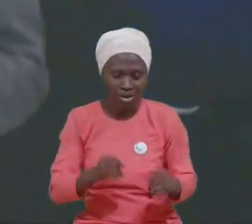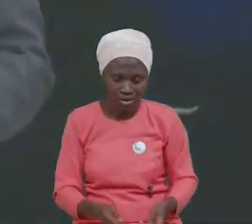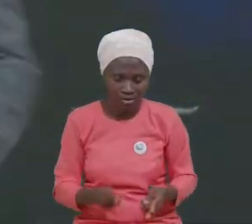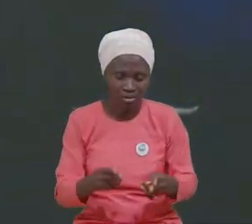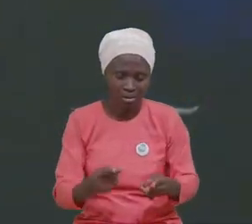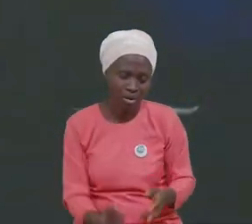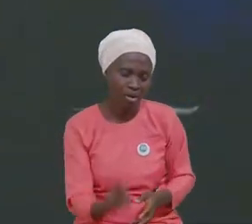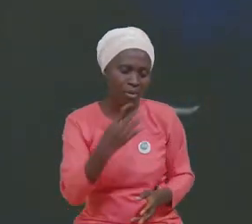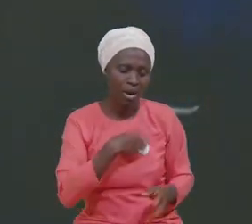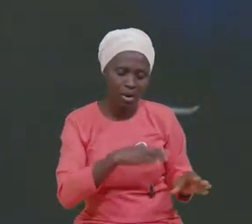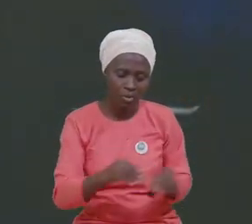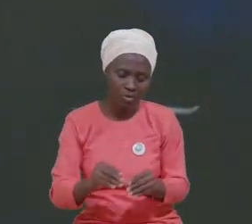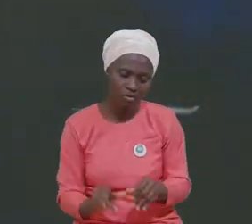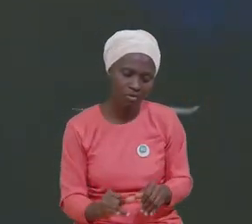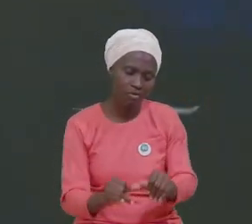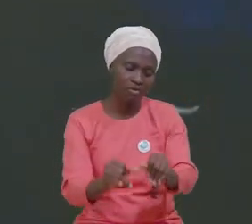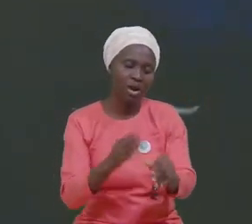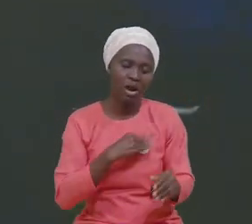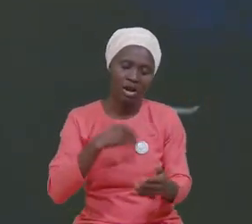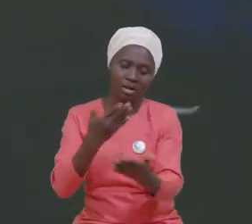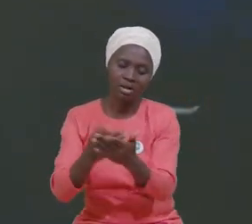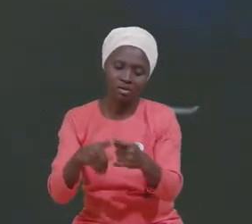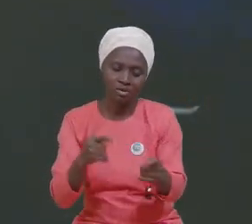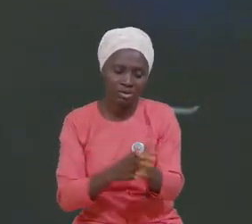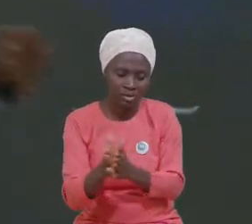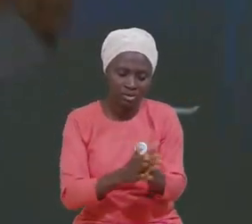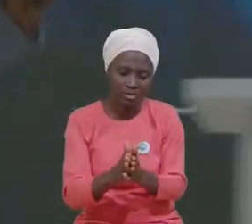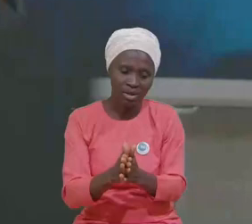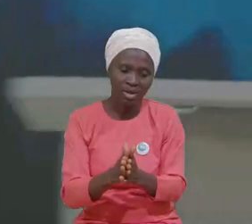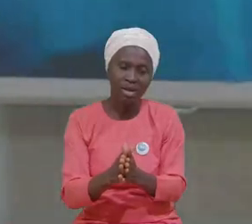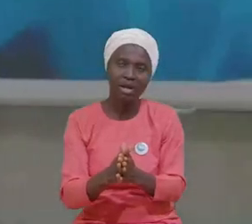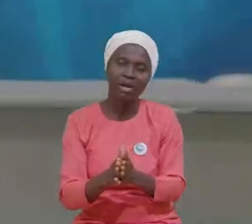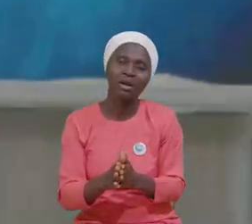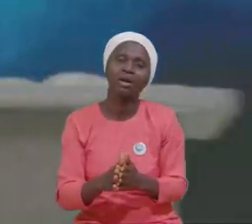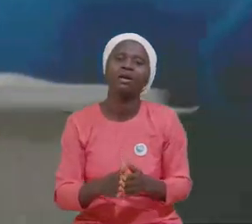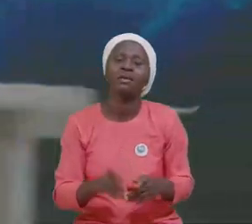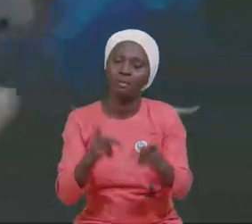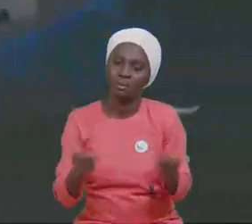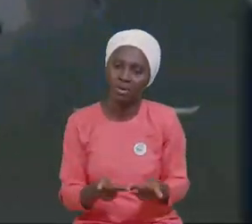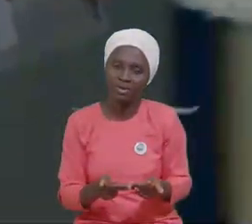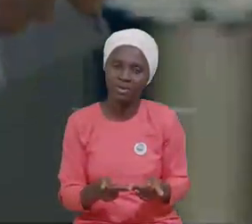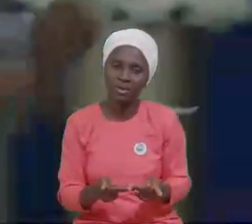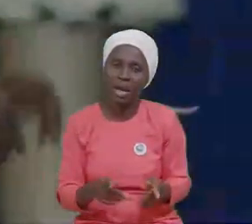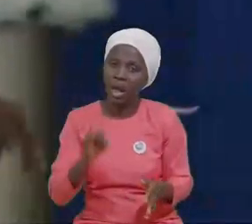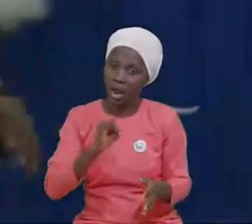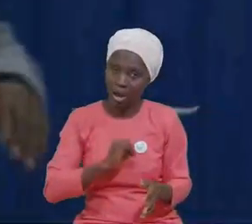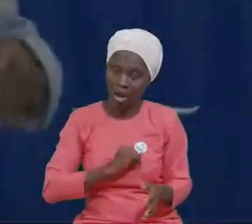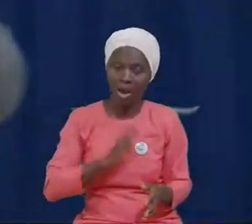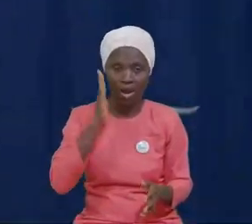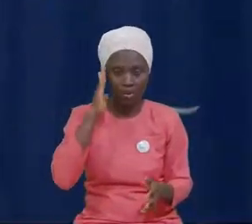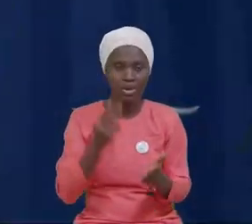puisse avancer rapidement pour atteindre la destination escomptée? Je